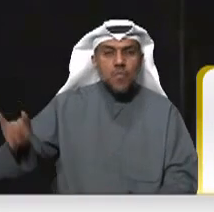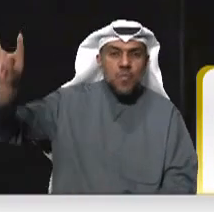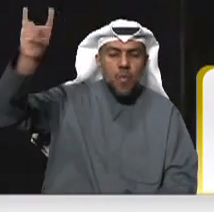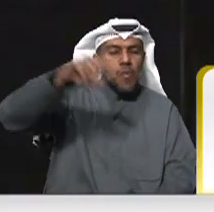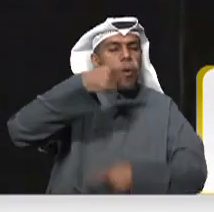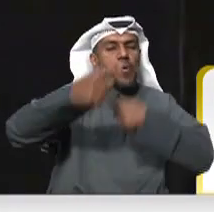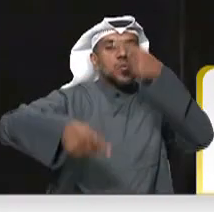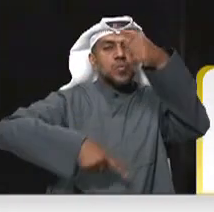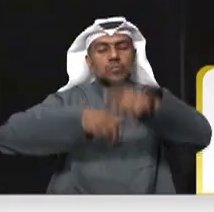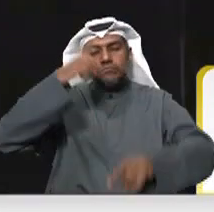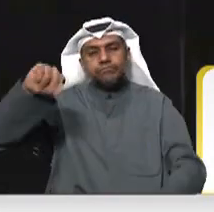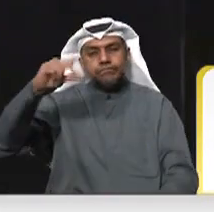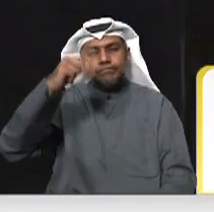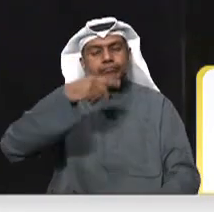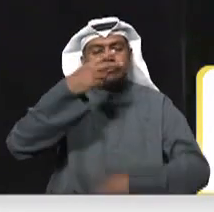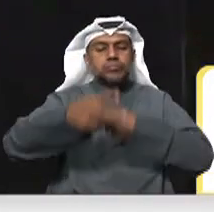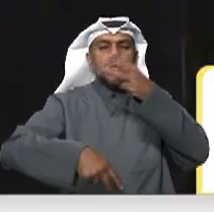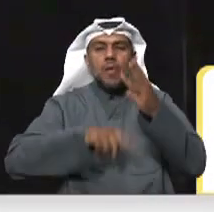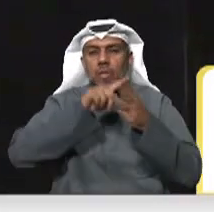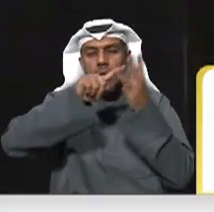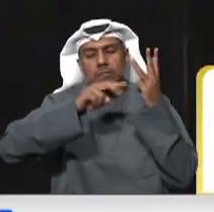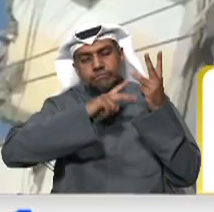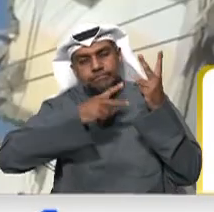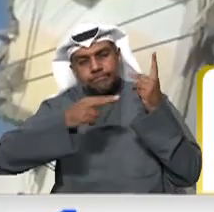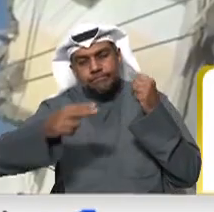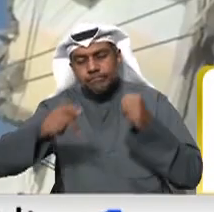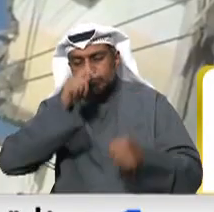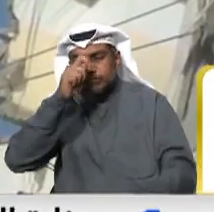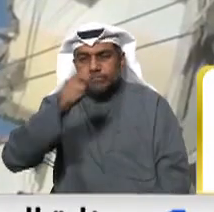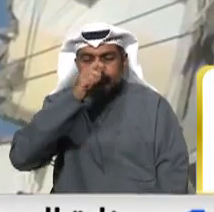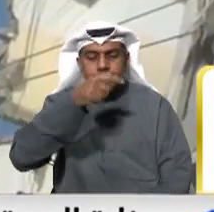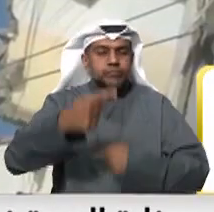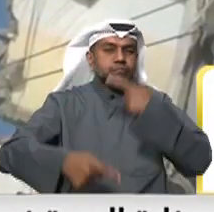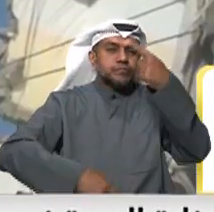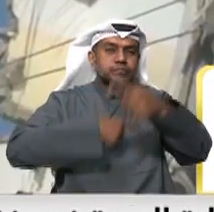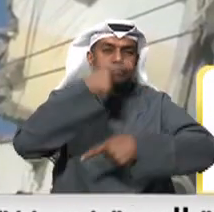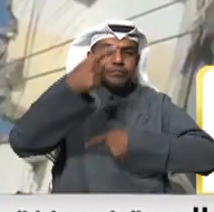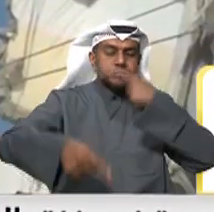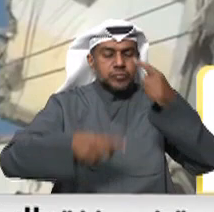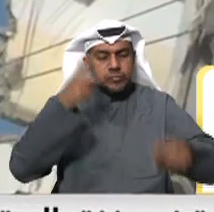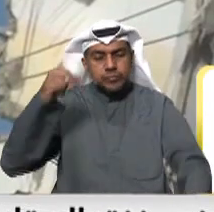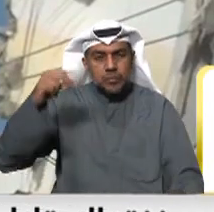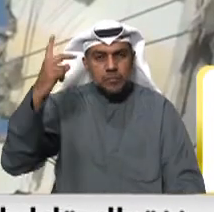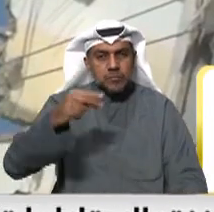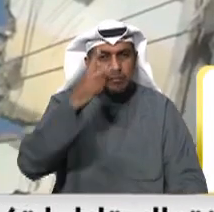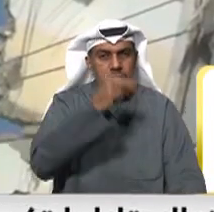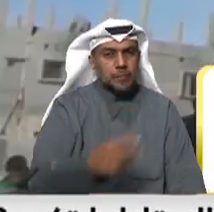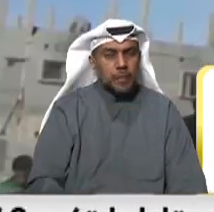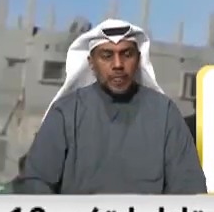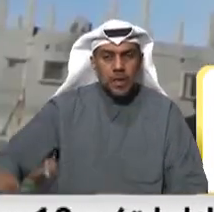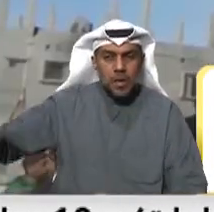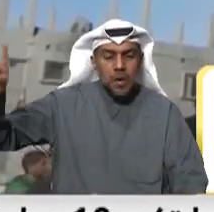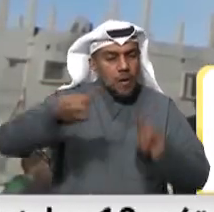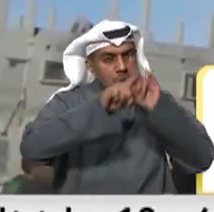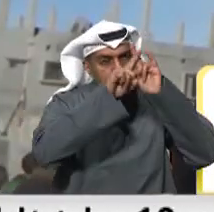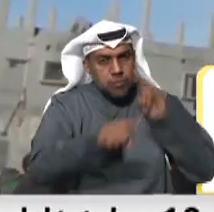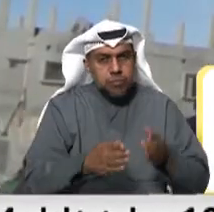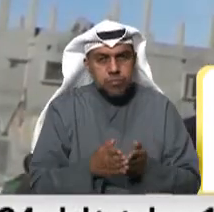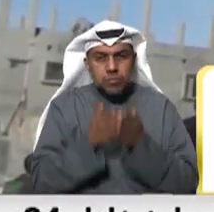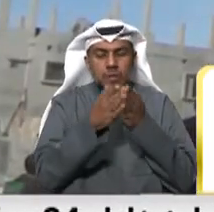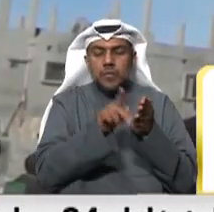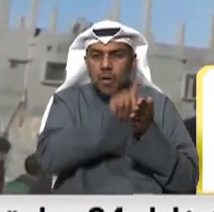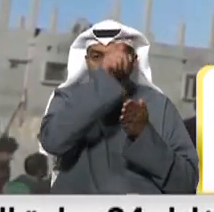نهائية. ومجددا واصلت قوات الاحتلال ارتكاب سلسلة مجازر بحق المدنيين ونسف